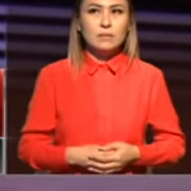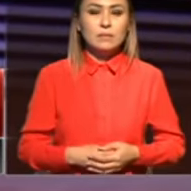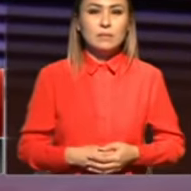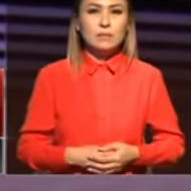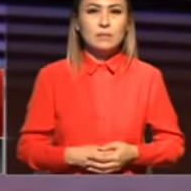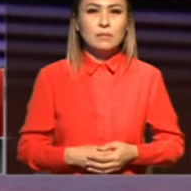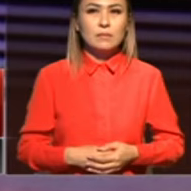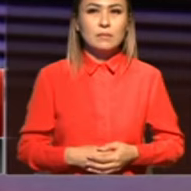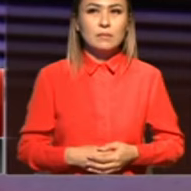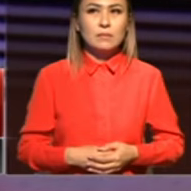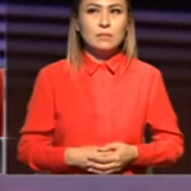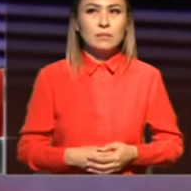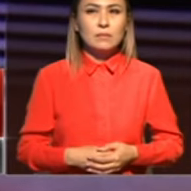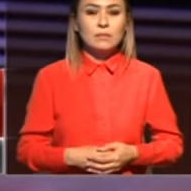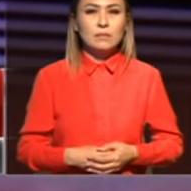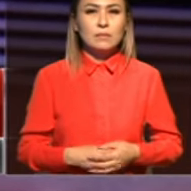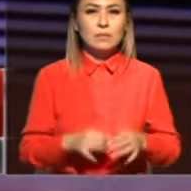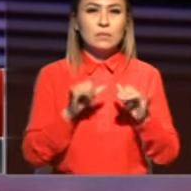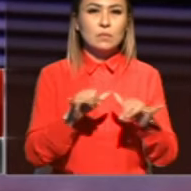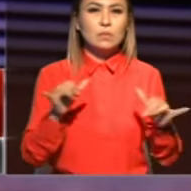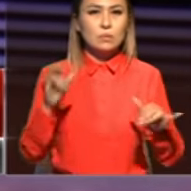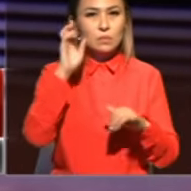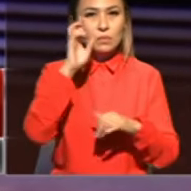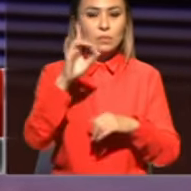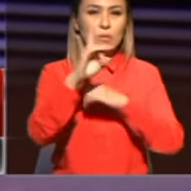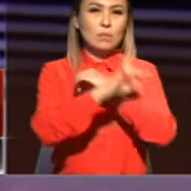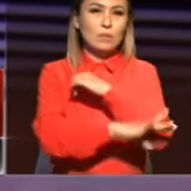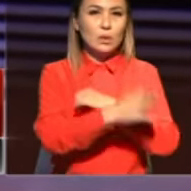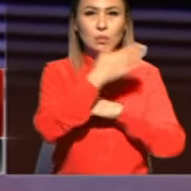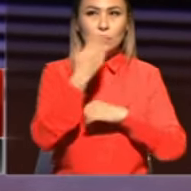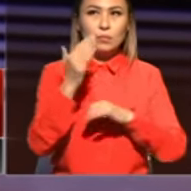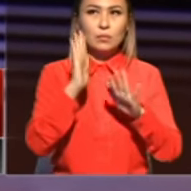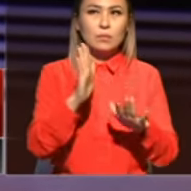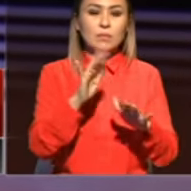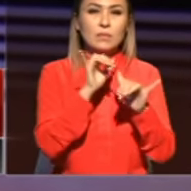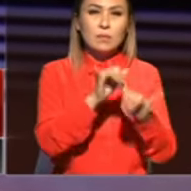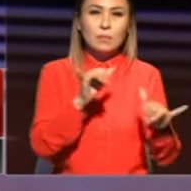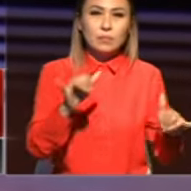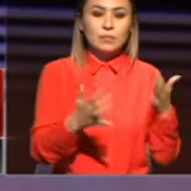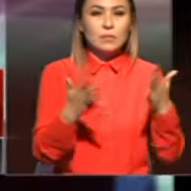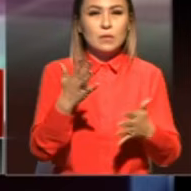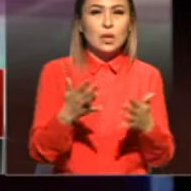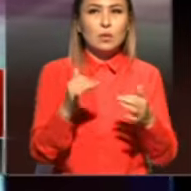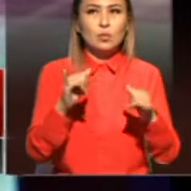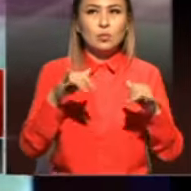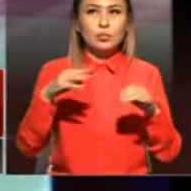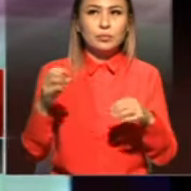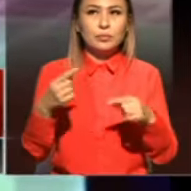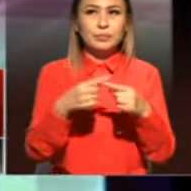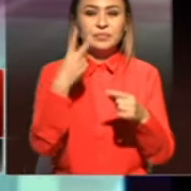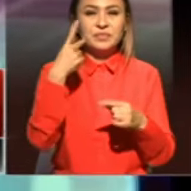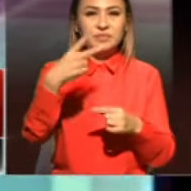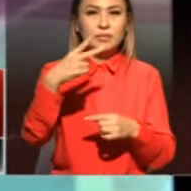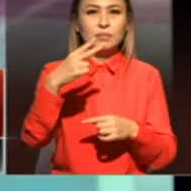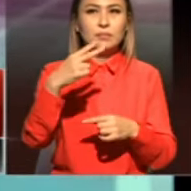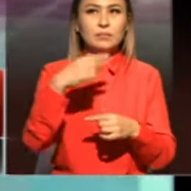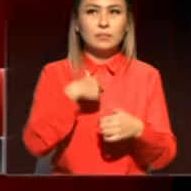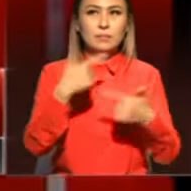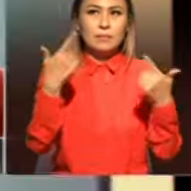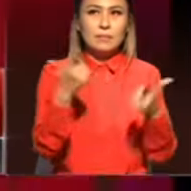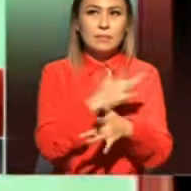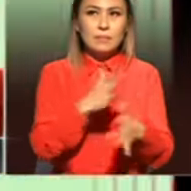олар дамушы кедей мемлекет деген жоқ қой, қазір тек қана дамыған мемлекет, дамушы мемлекет, екі категория бөліп қойды ғой. Жоқ, просто мен бағанағы қызбен келіспейтін